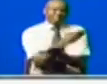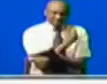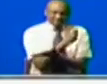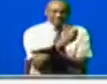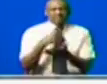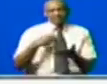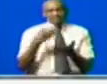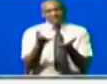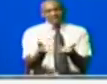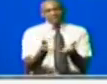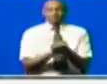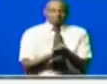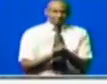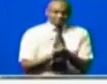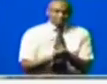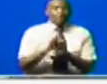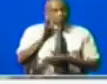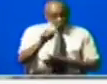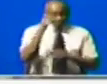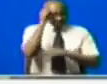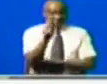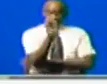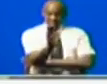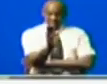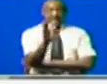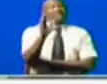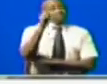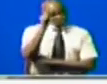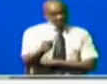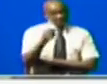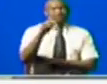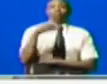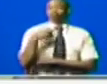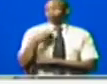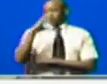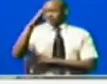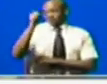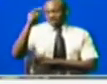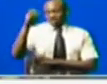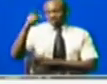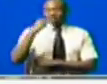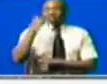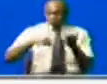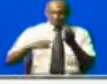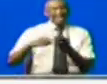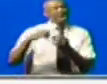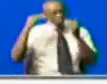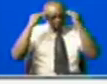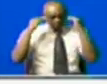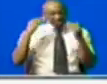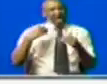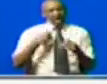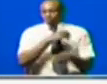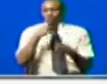no order as to causes. Katika uamuzi wake, Jaji Mwita alisema kwamba mahakama kuu haina uwezo na idhini ya kuamua kesi